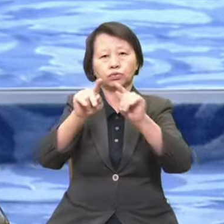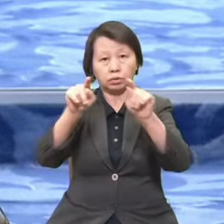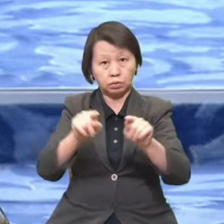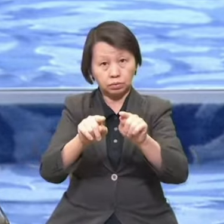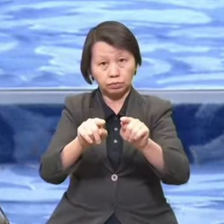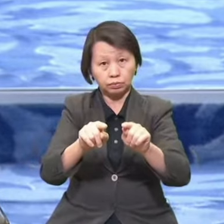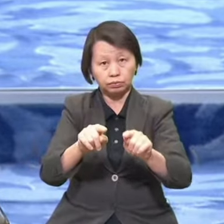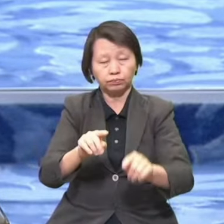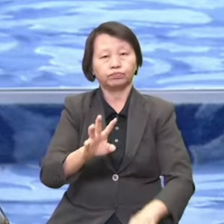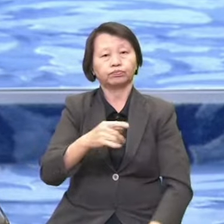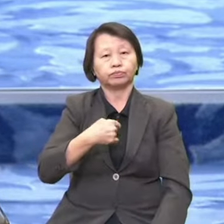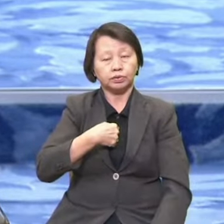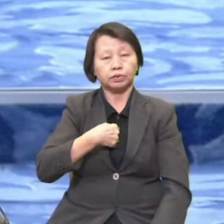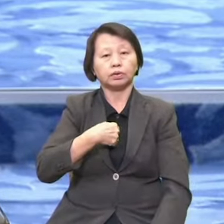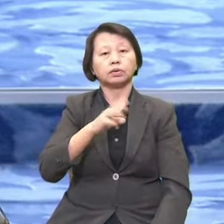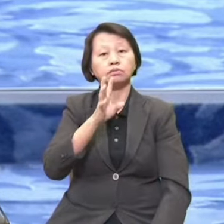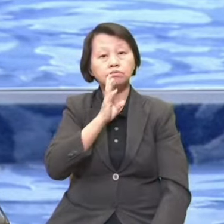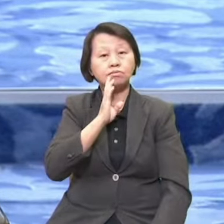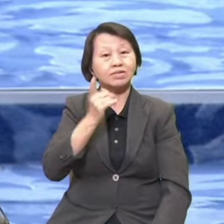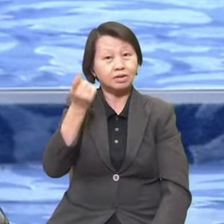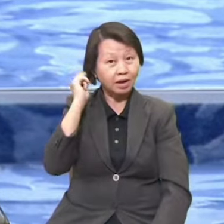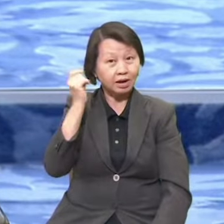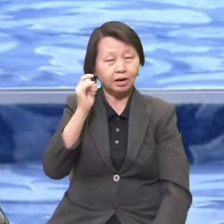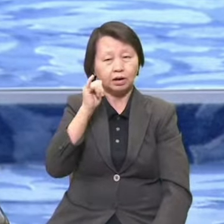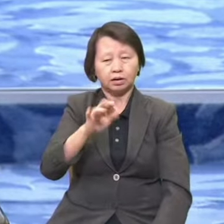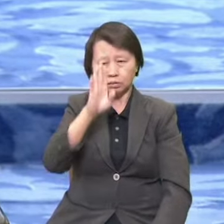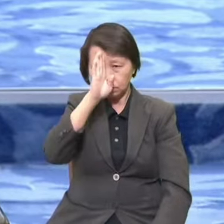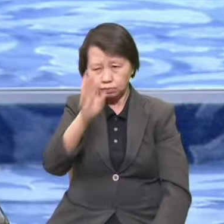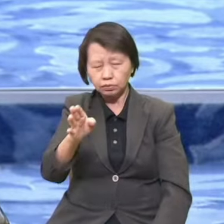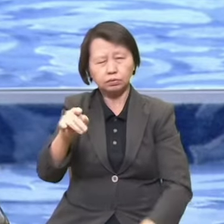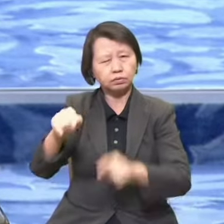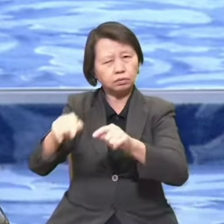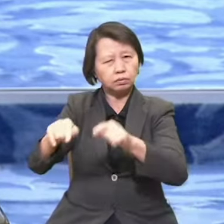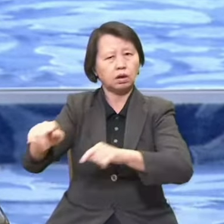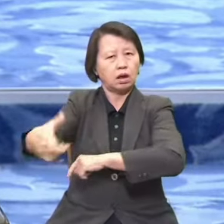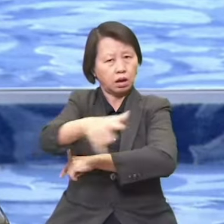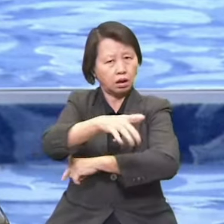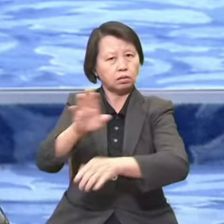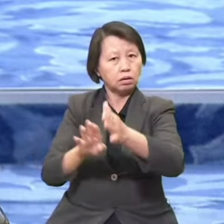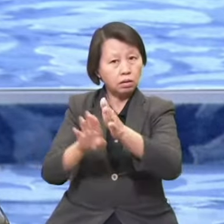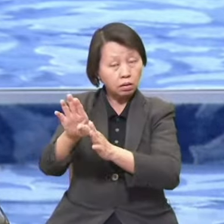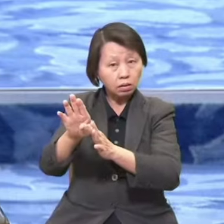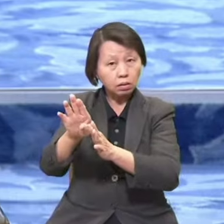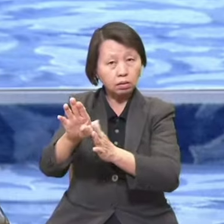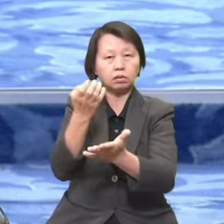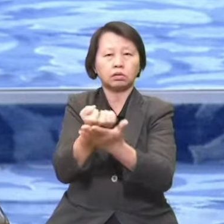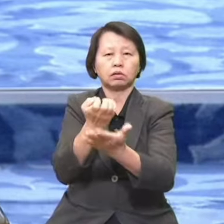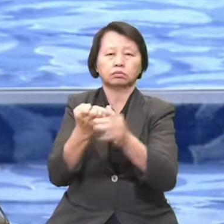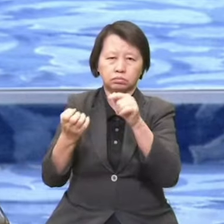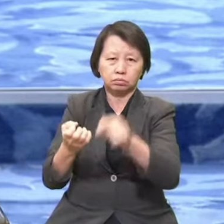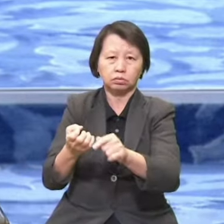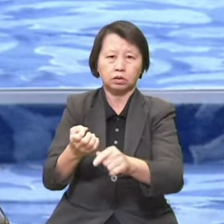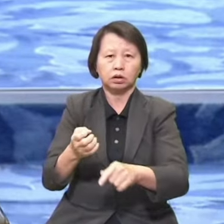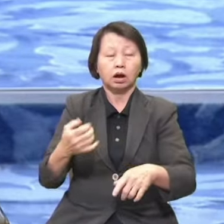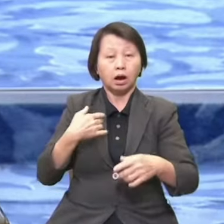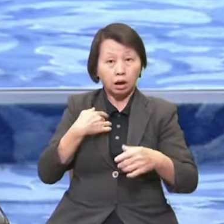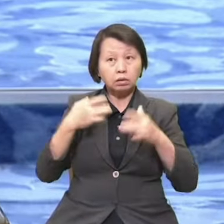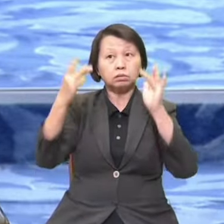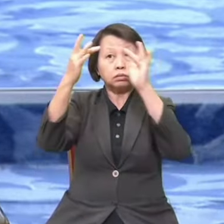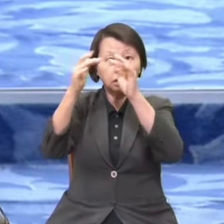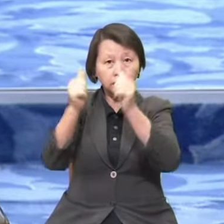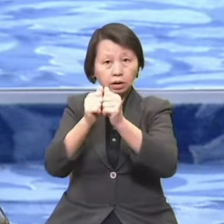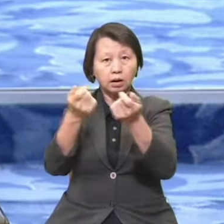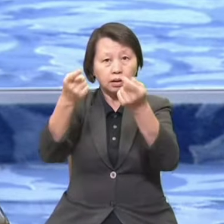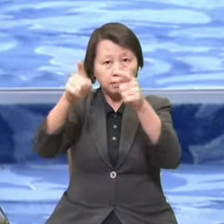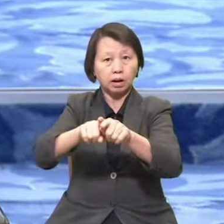saya katakan tadi yang penting bagi kita ialah fokus kepada pertumbuhan ekonomi Apakah ada jaringan sepertimana berlaku di EU